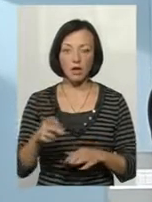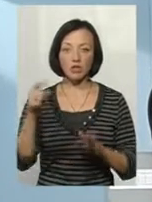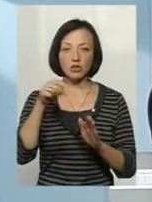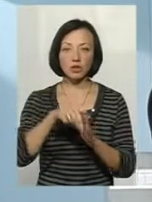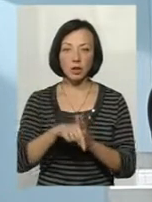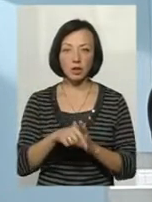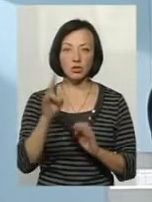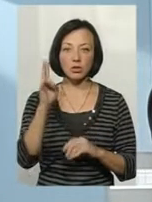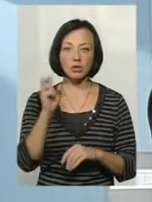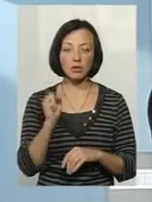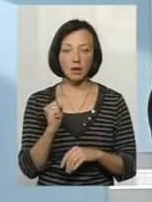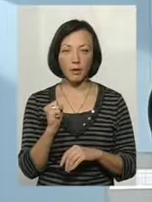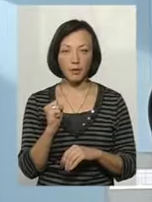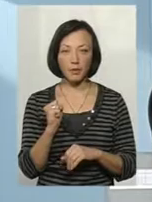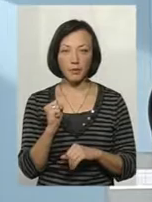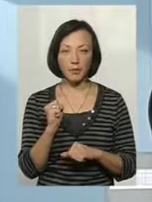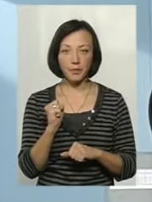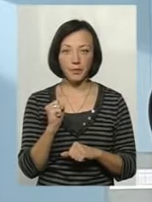значить, на